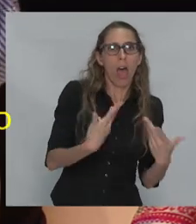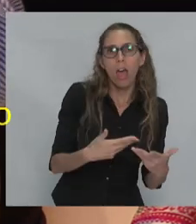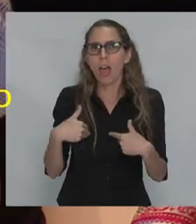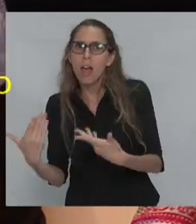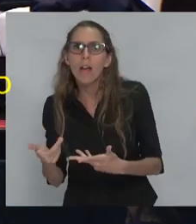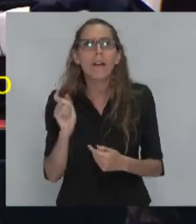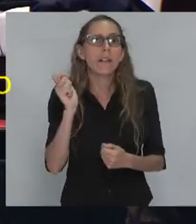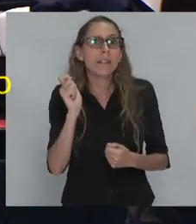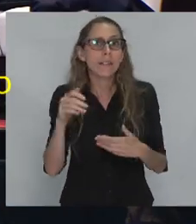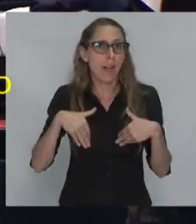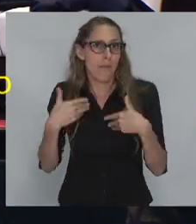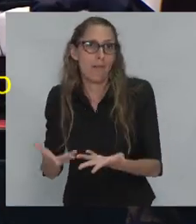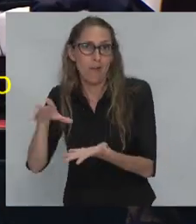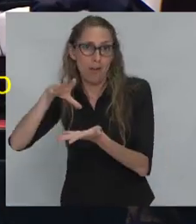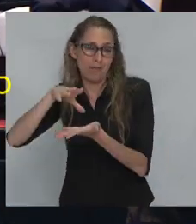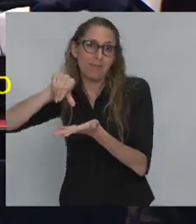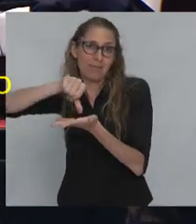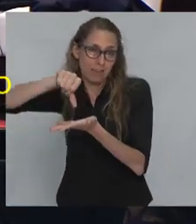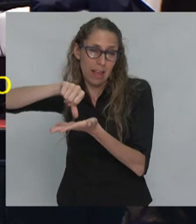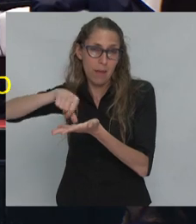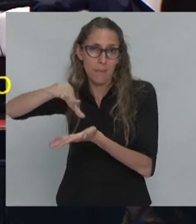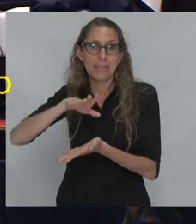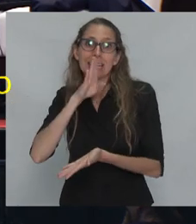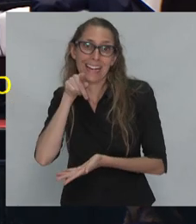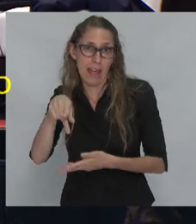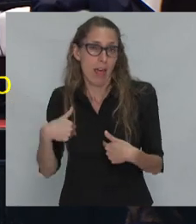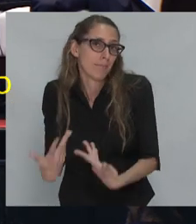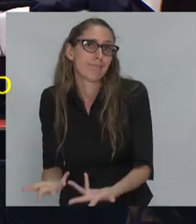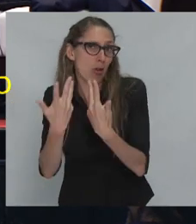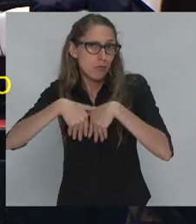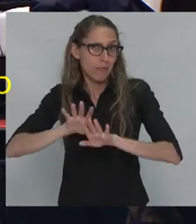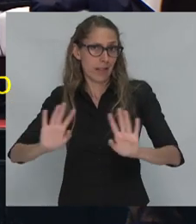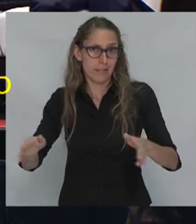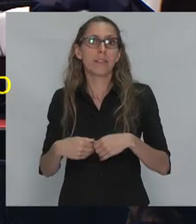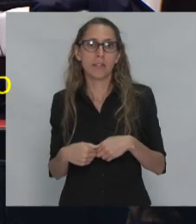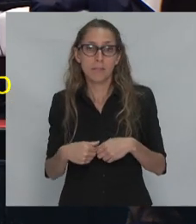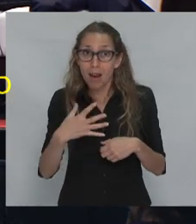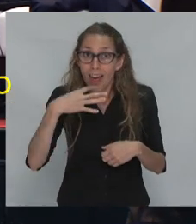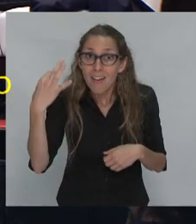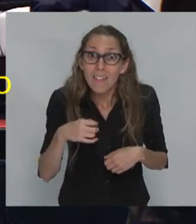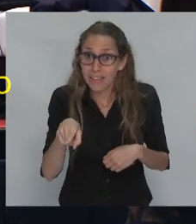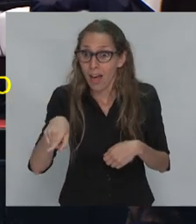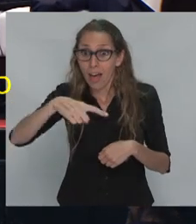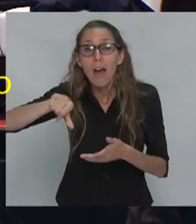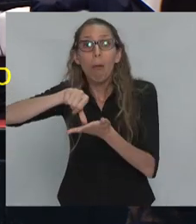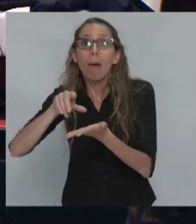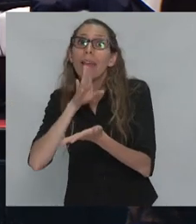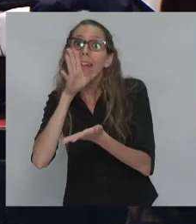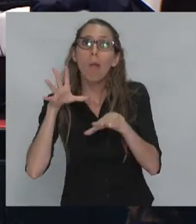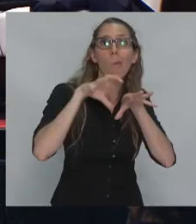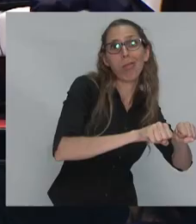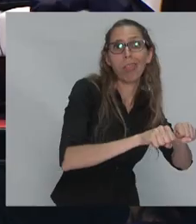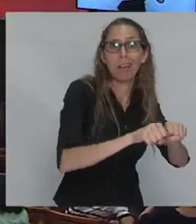d'Israël, qui, elle, agresse, occupe, détruit et massacre. Qu'ont fait les enfants dans cette équation? C'est